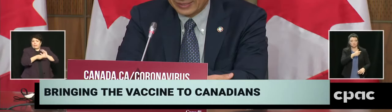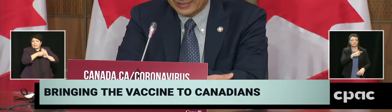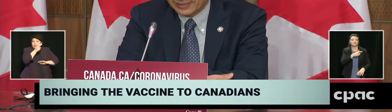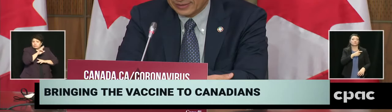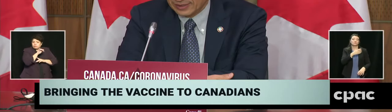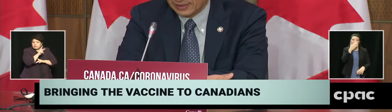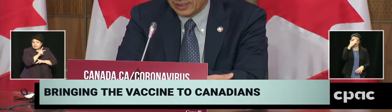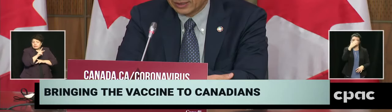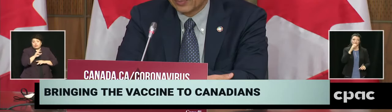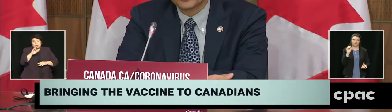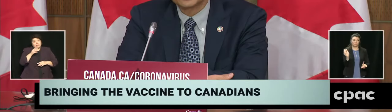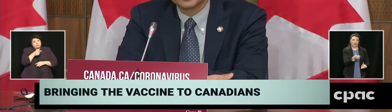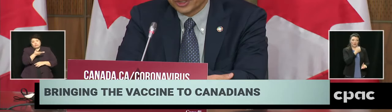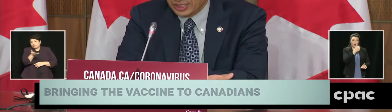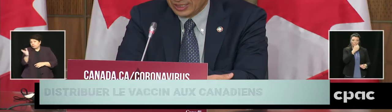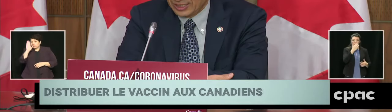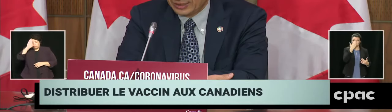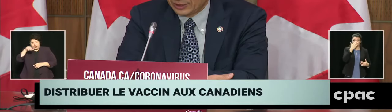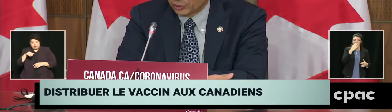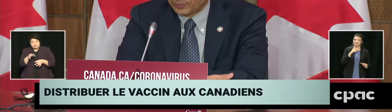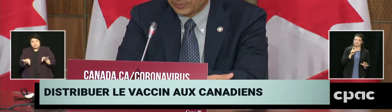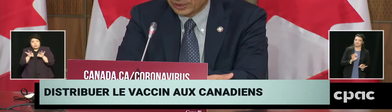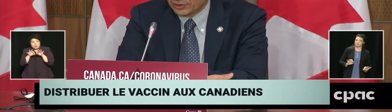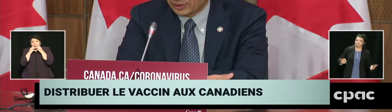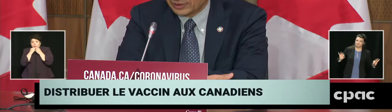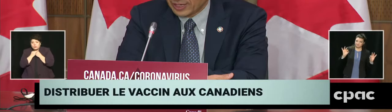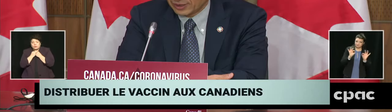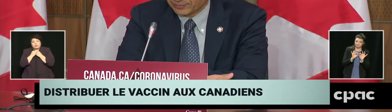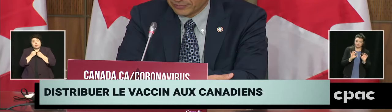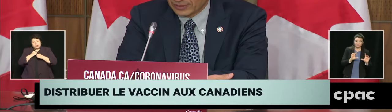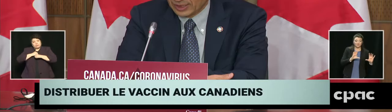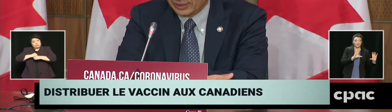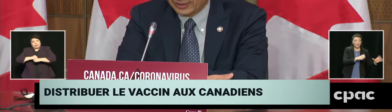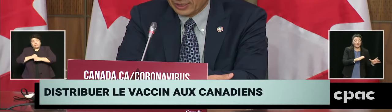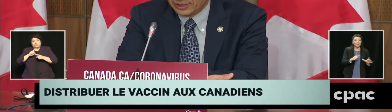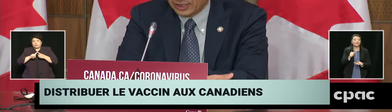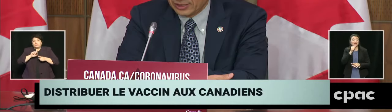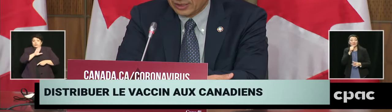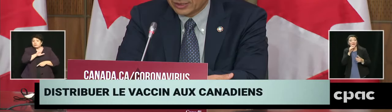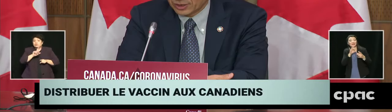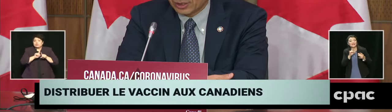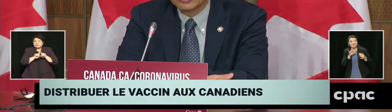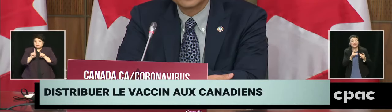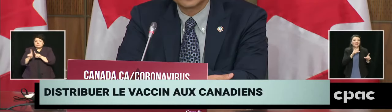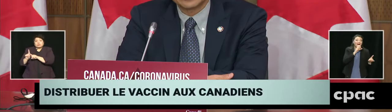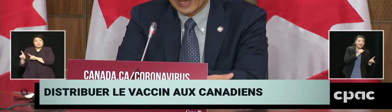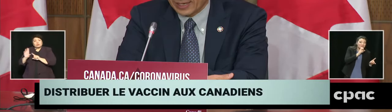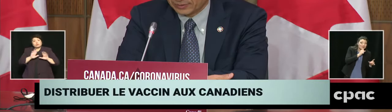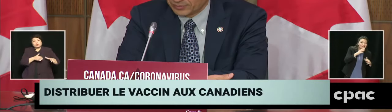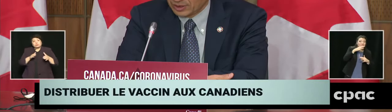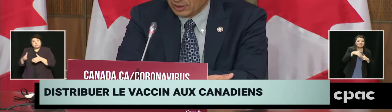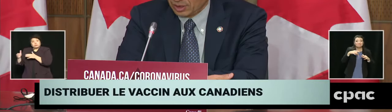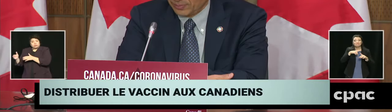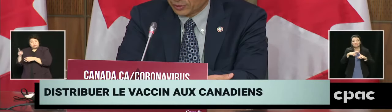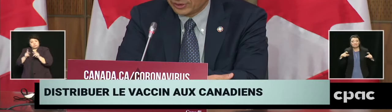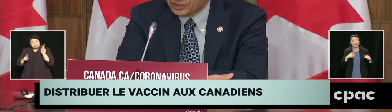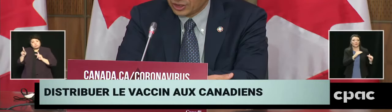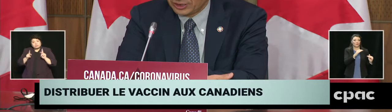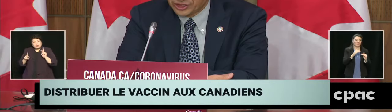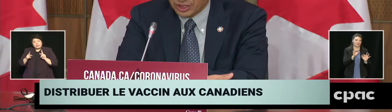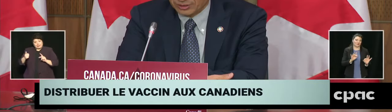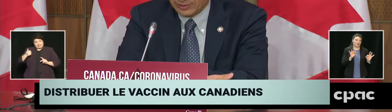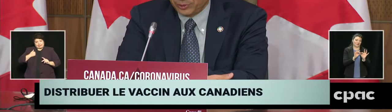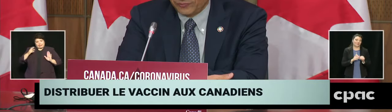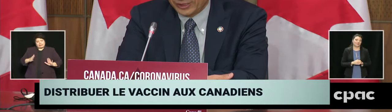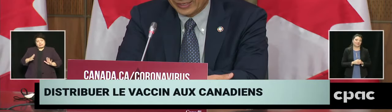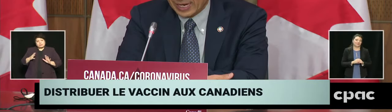comprendre la nécessité de protéger les groupes prioritaires. Les Canadiens seront solidaires. En protégeant